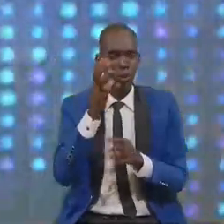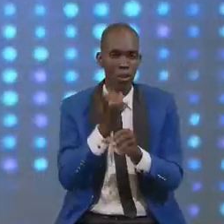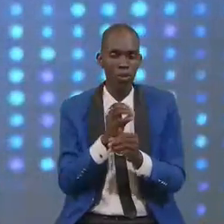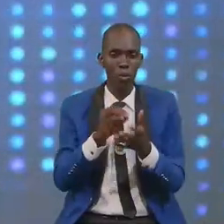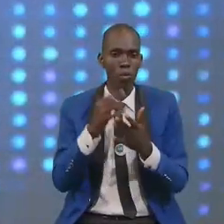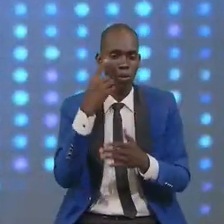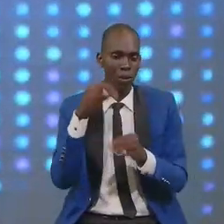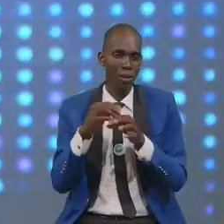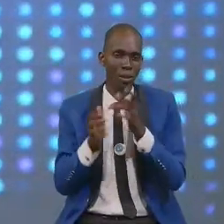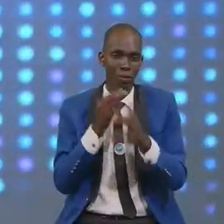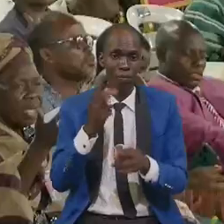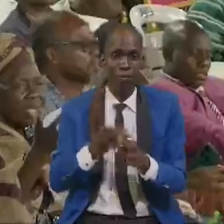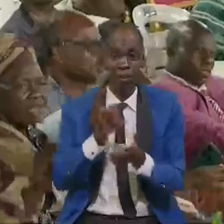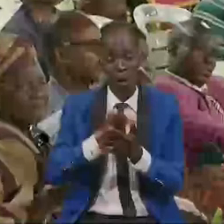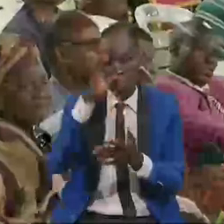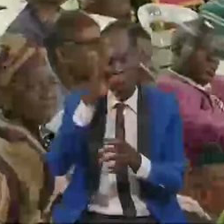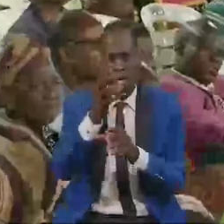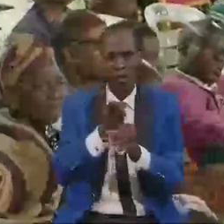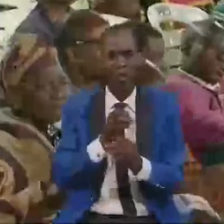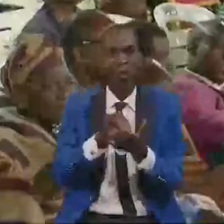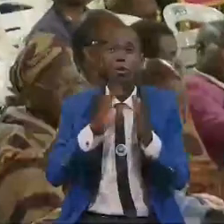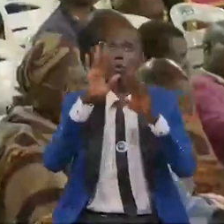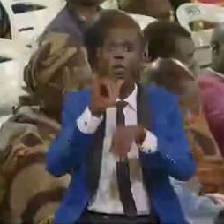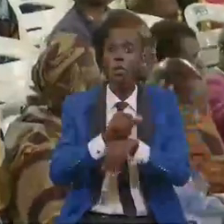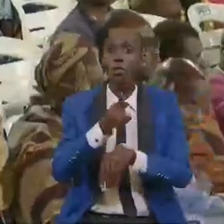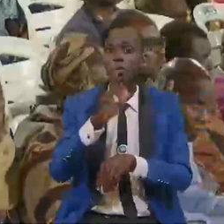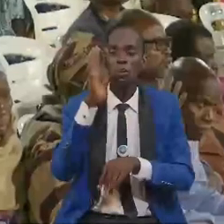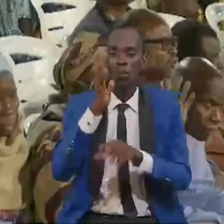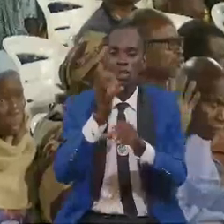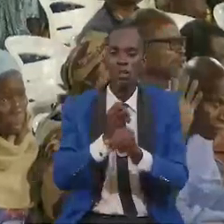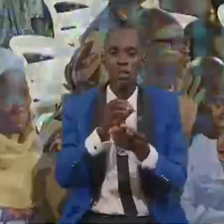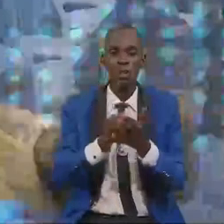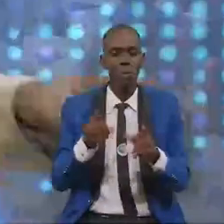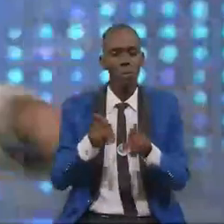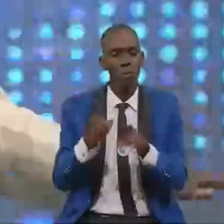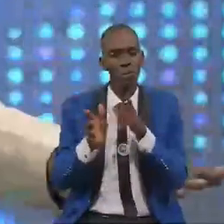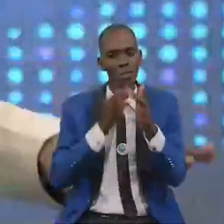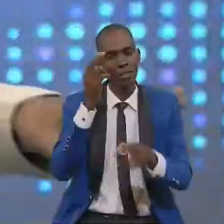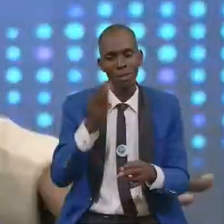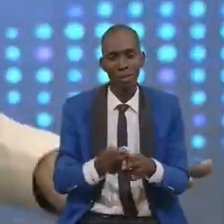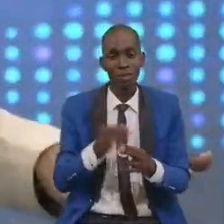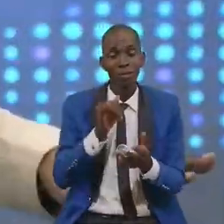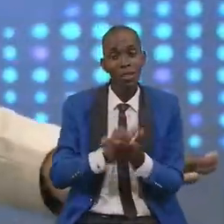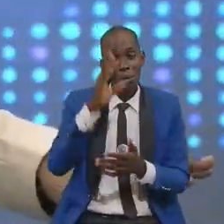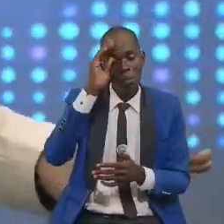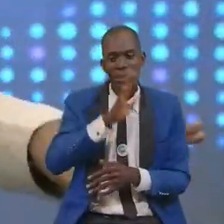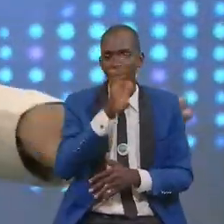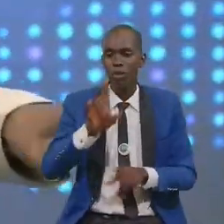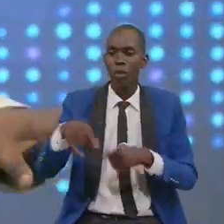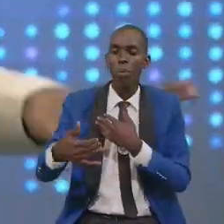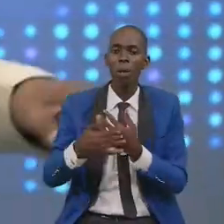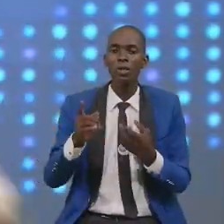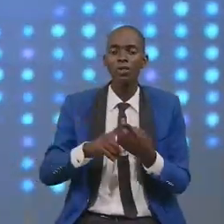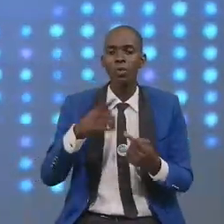toi tu auras ton miracle il n'est plus retourner vers ses habits sales